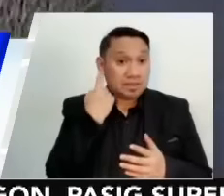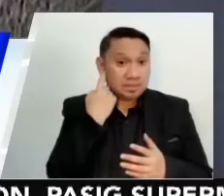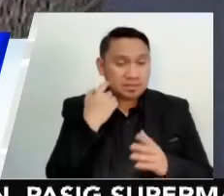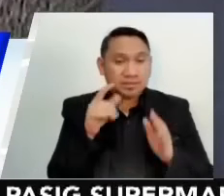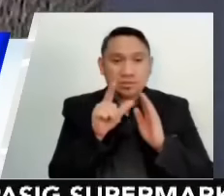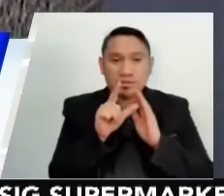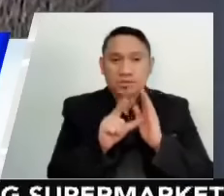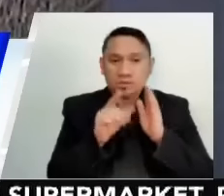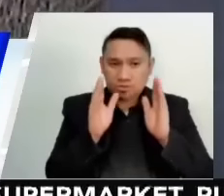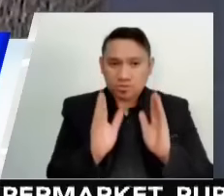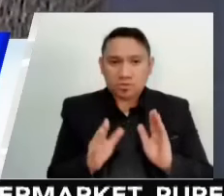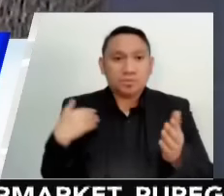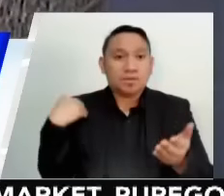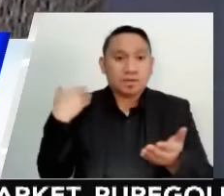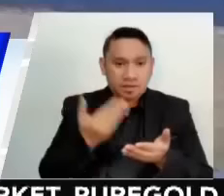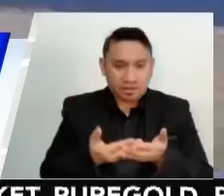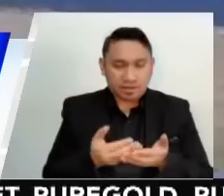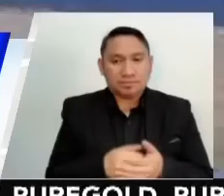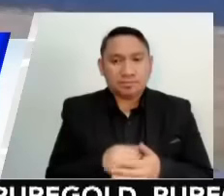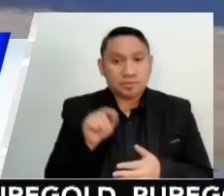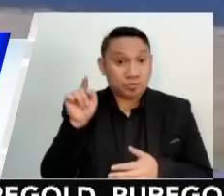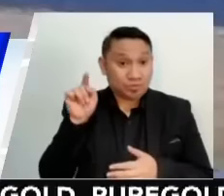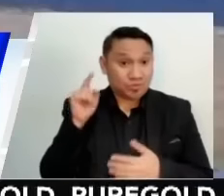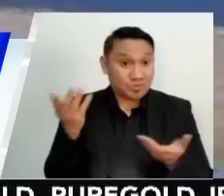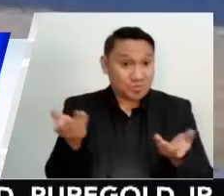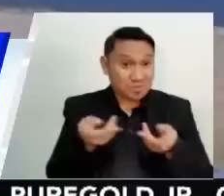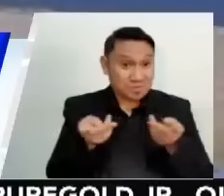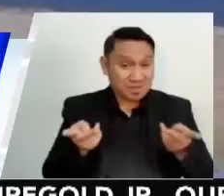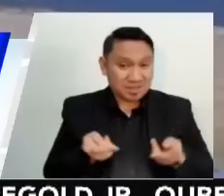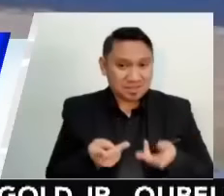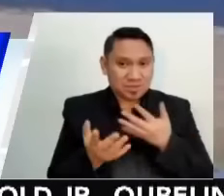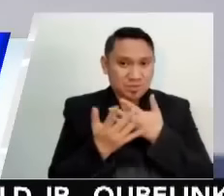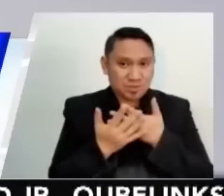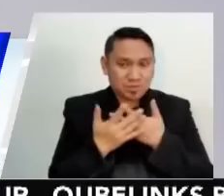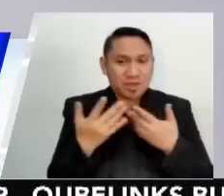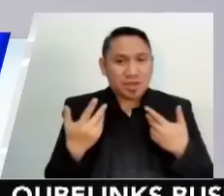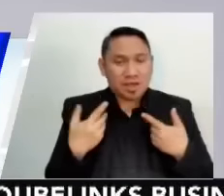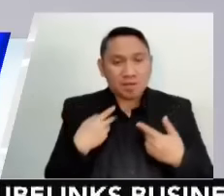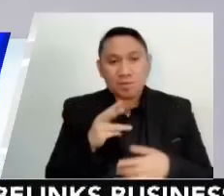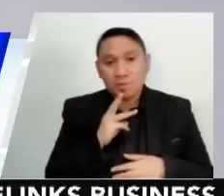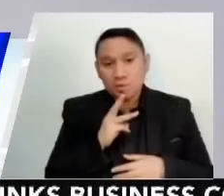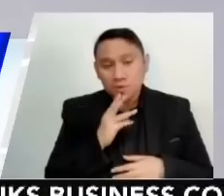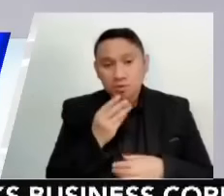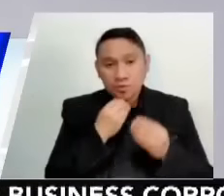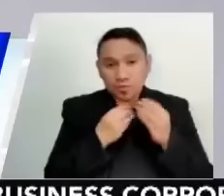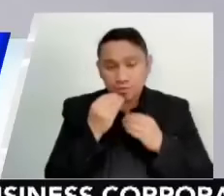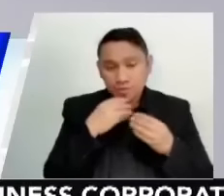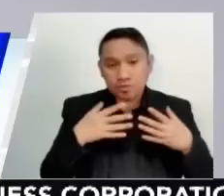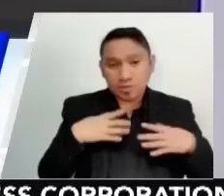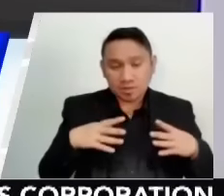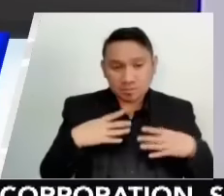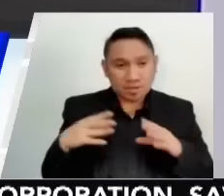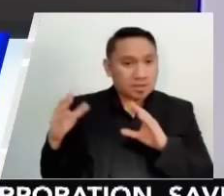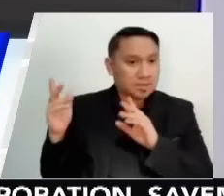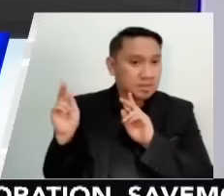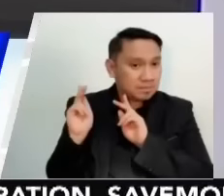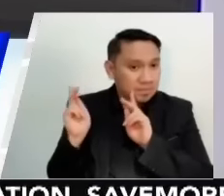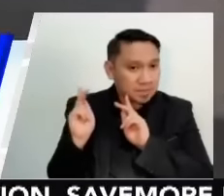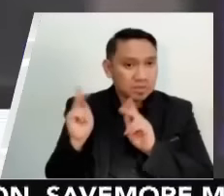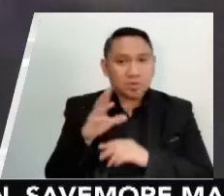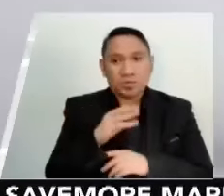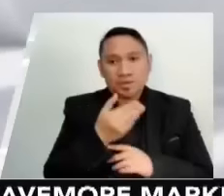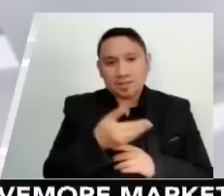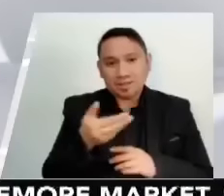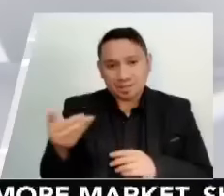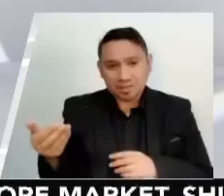sa Camp Crame kung saan ito nakakulong. May bitbit silang tubig, pagkain, damit, unan at iba pang gamit na isa-isang